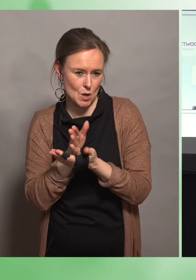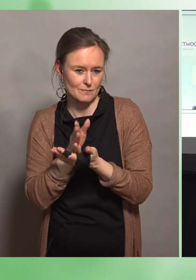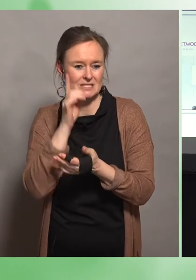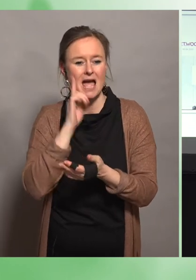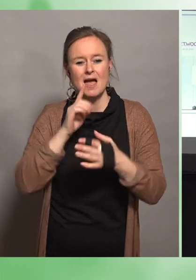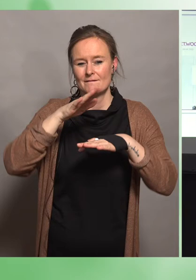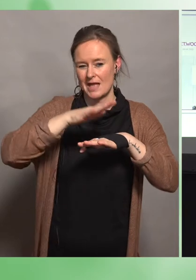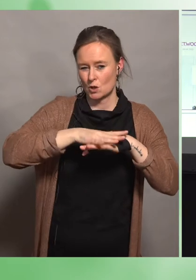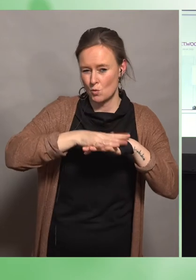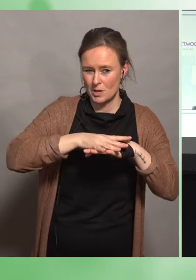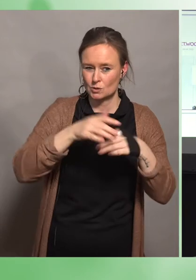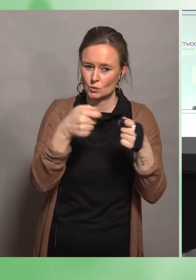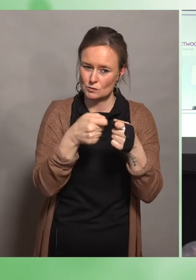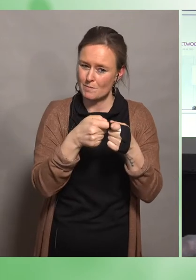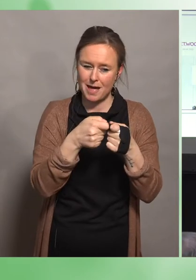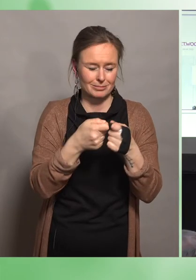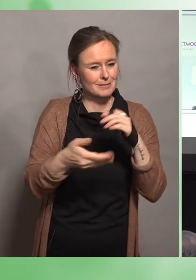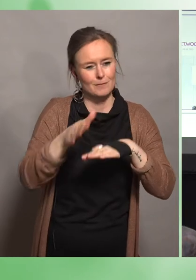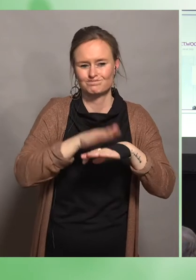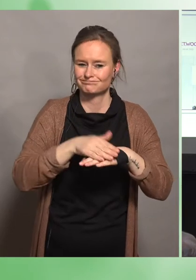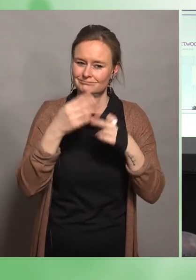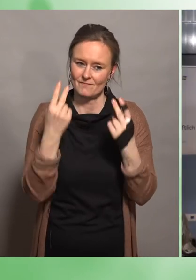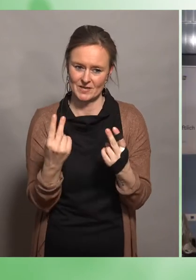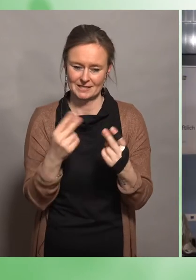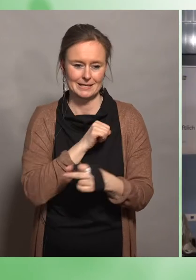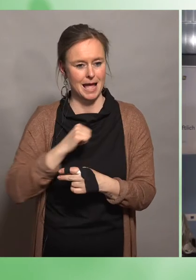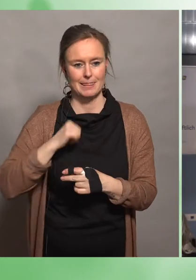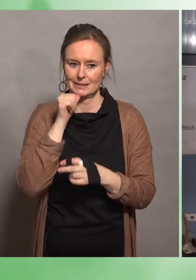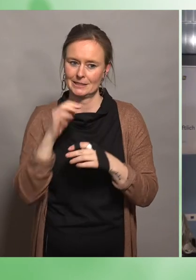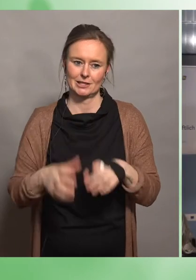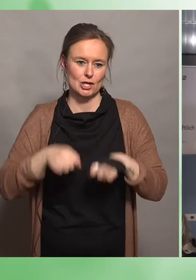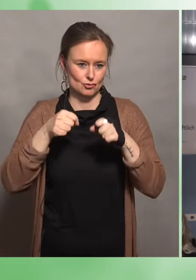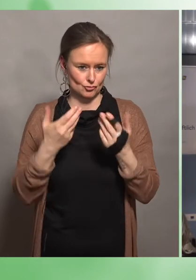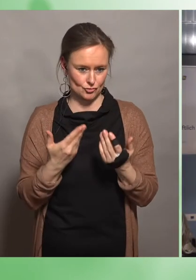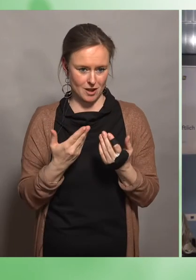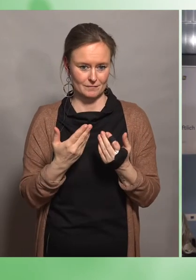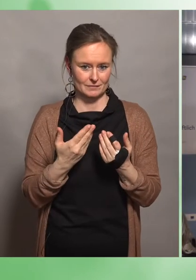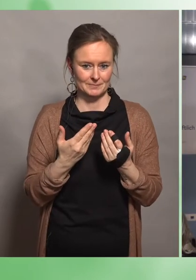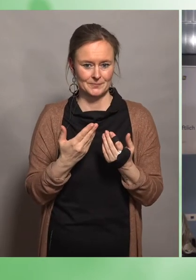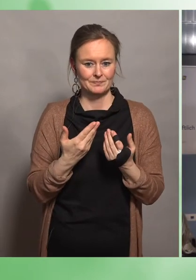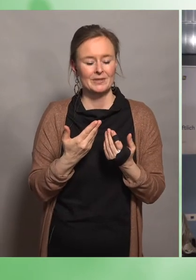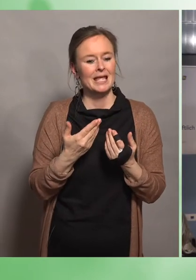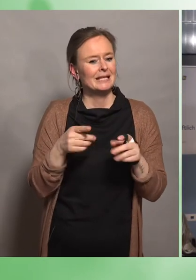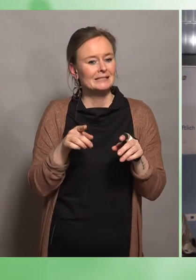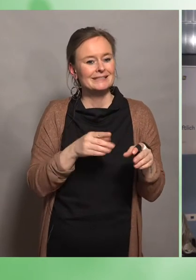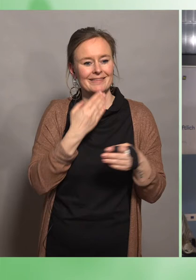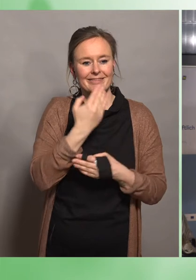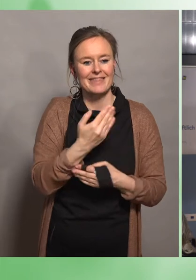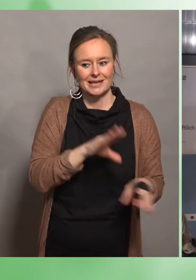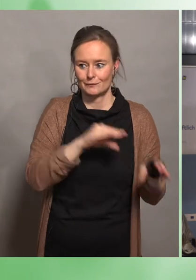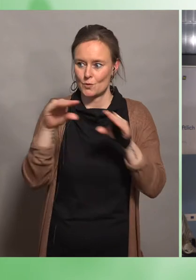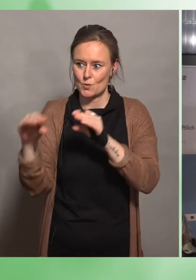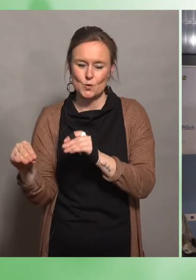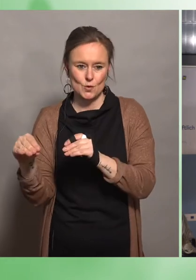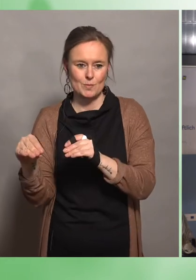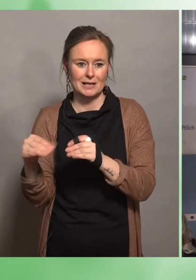sind. Alleine hätten wir es nicht geschafft. Genau. Danke für die gute Überleitung. Es ist ganz wichtig, was wir heute auch immer wieder sagen wollen. Es gibt Hilfe, es